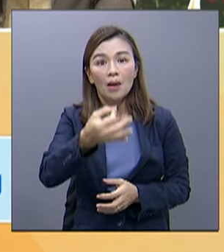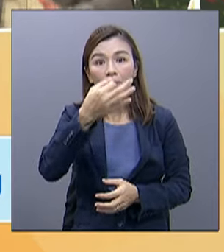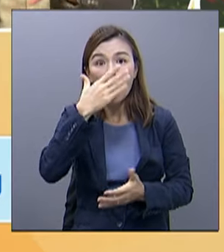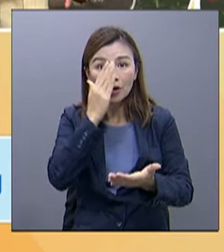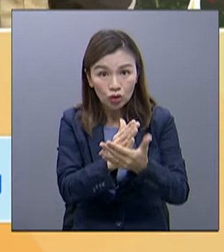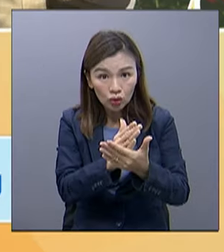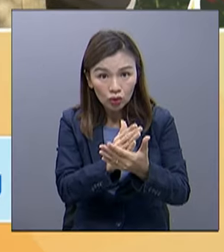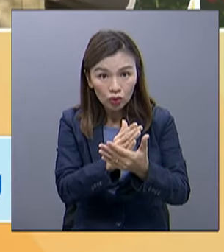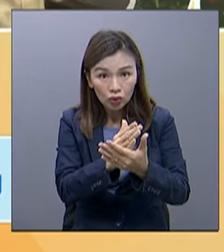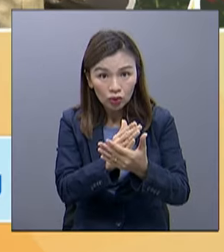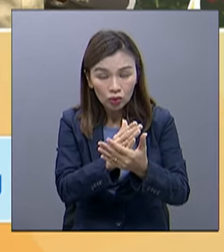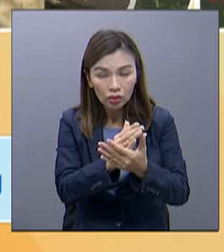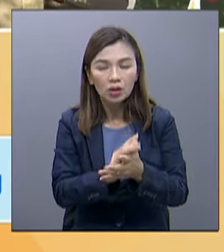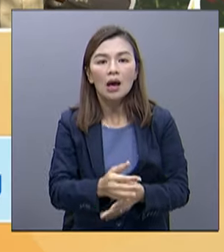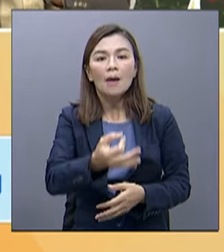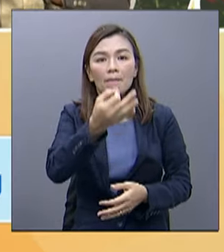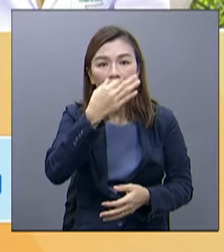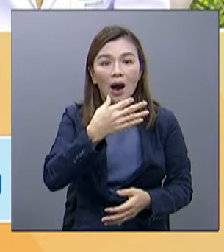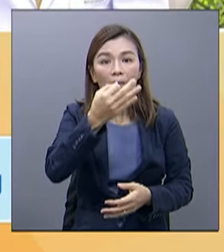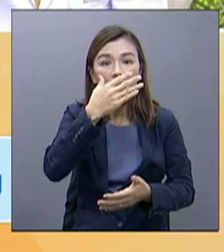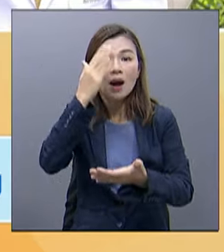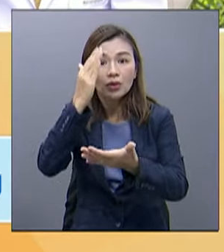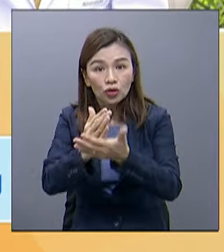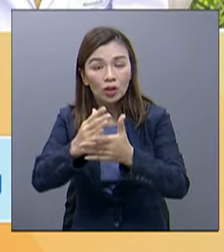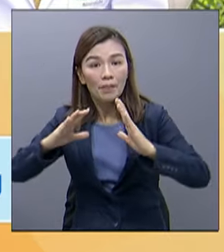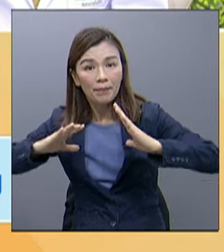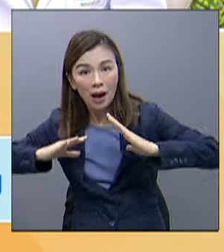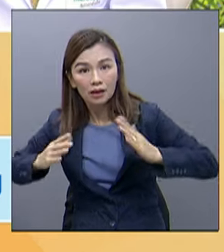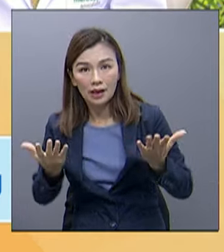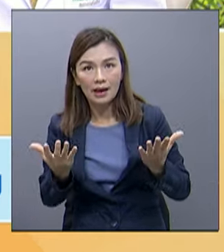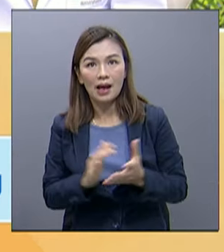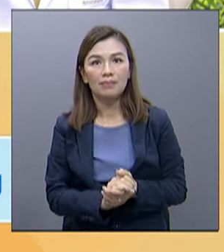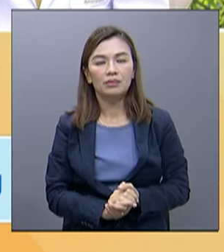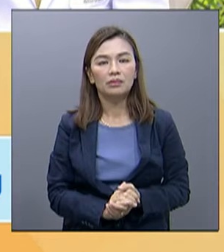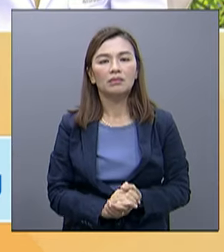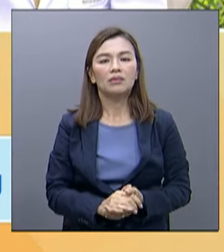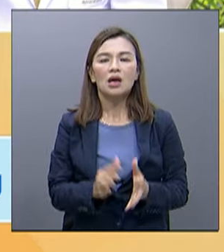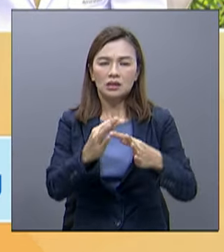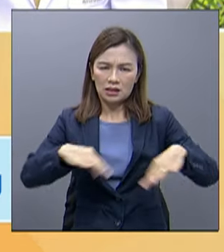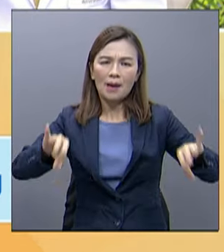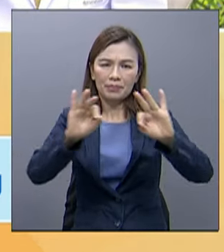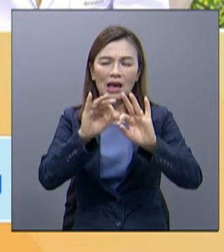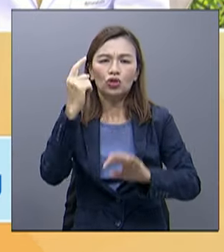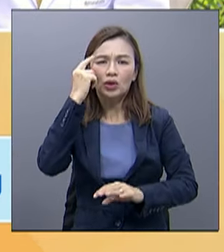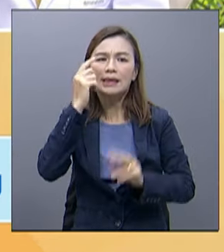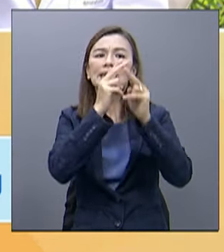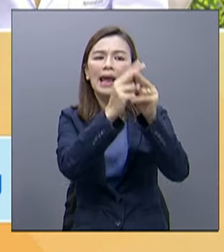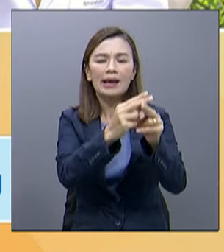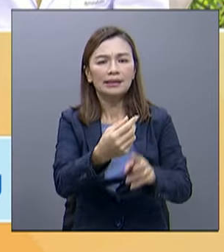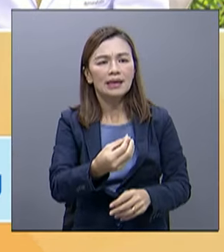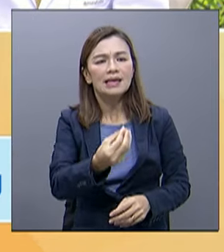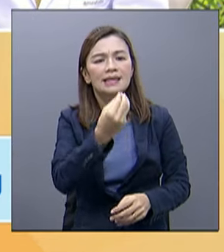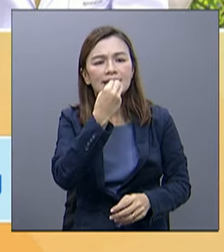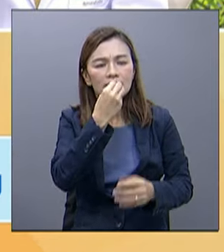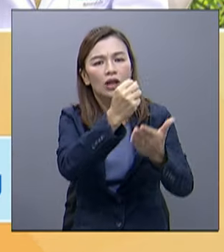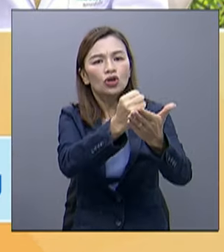หมอหรือว่าจะมีช่วงเว้นระยะในการรับประทานดีก็ต้องถามว่าเรากินเพื่ออะไรเออใช่มั้ยครับถ้ากินเราไม่ได้